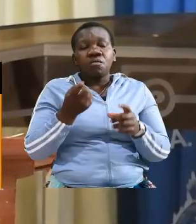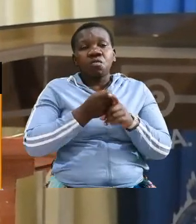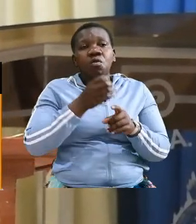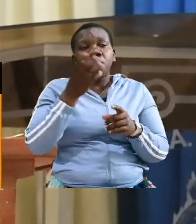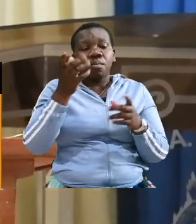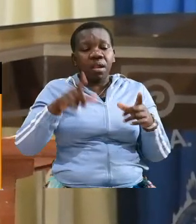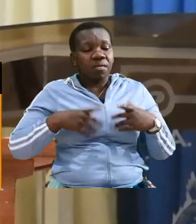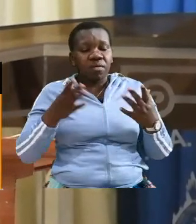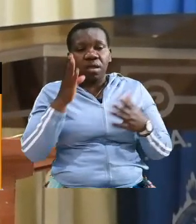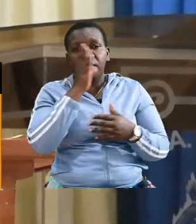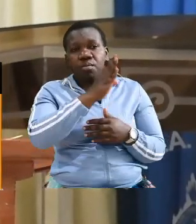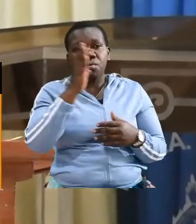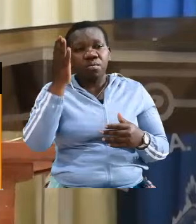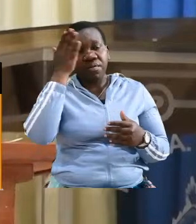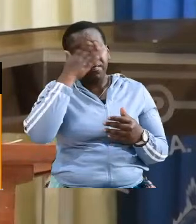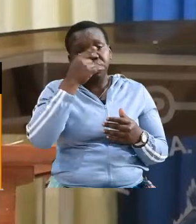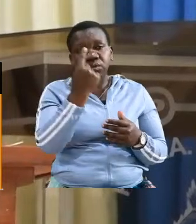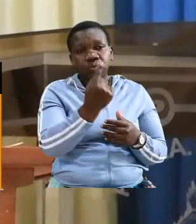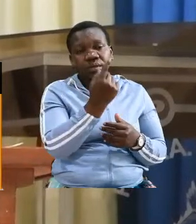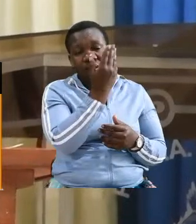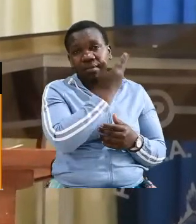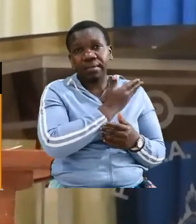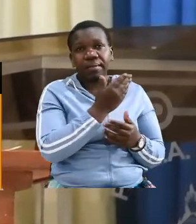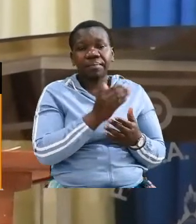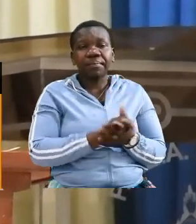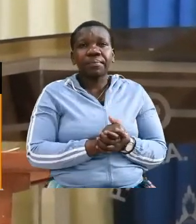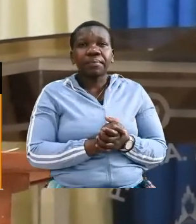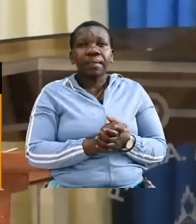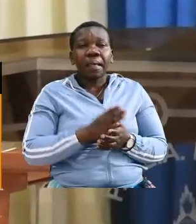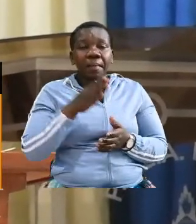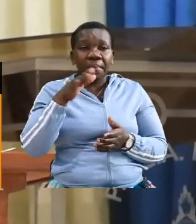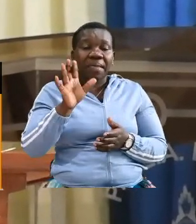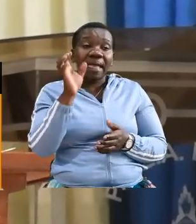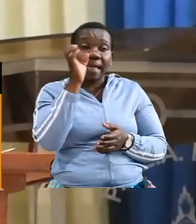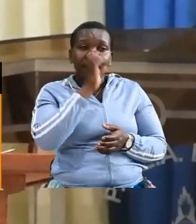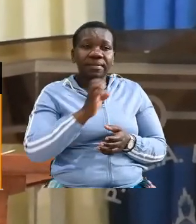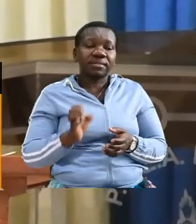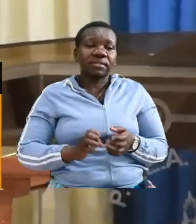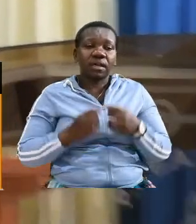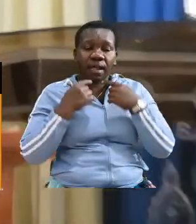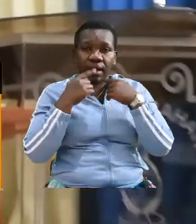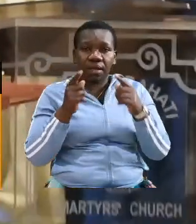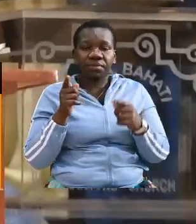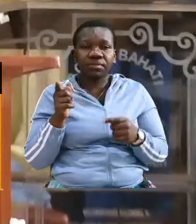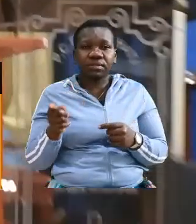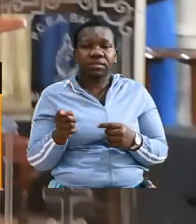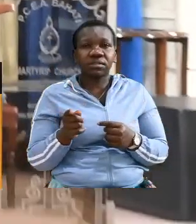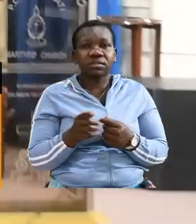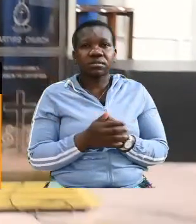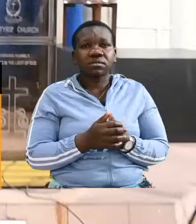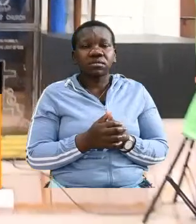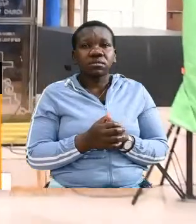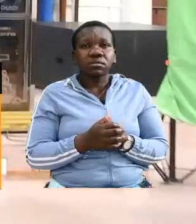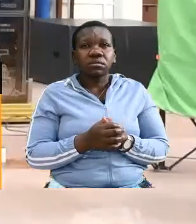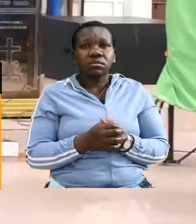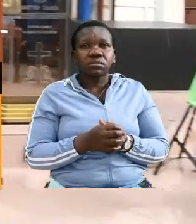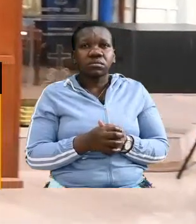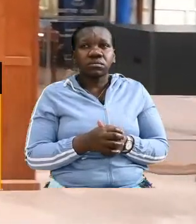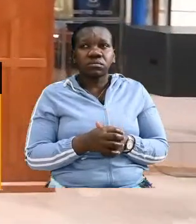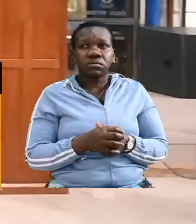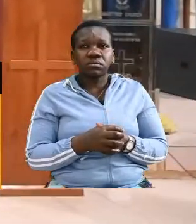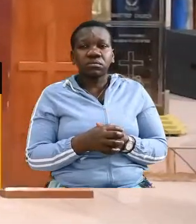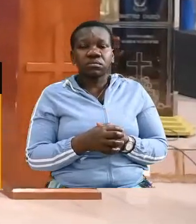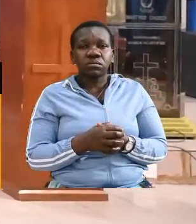tutatangaziwa baadaye. Hiyo ni kutoka kwa Elder Mashuhe, na kwa sababu alikuwa mshirika wetu,